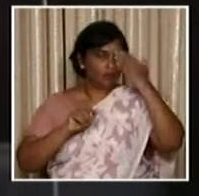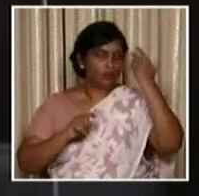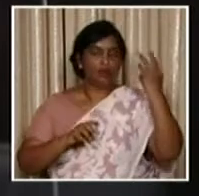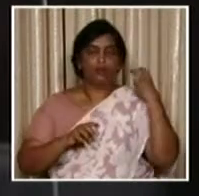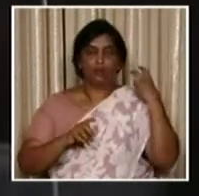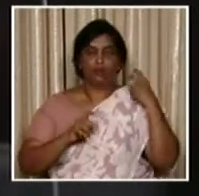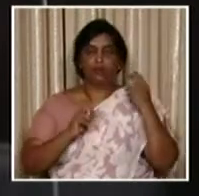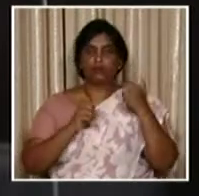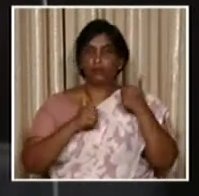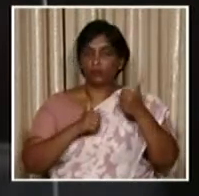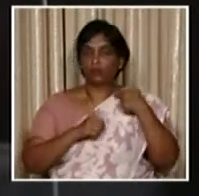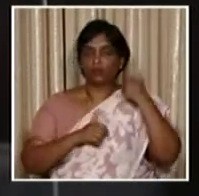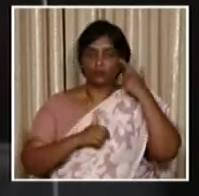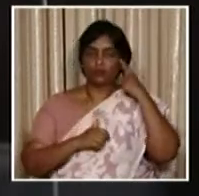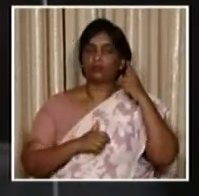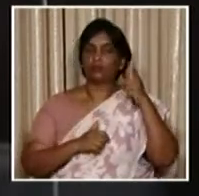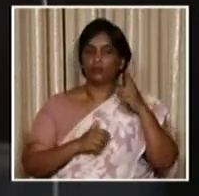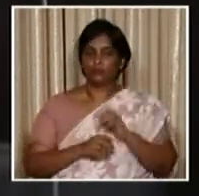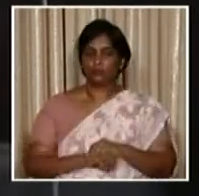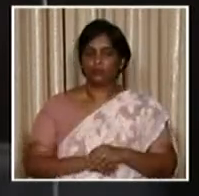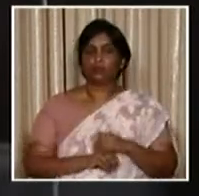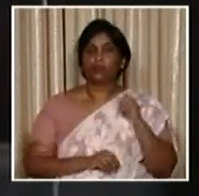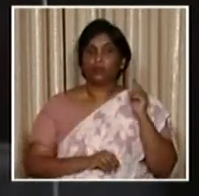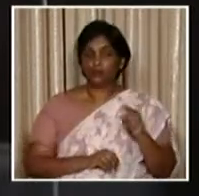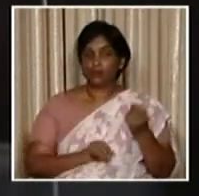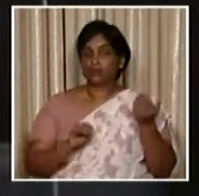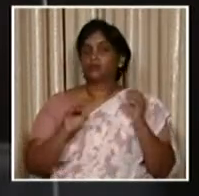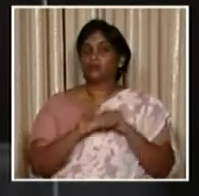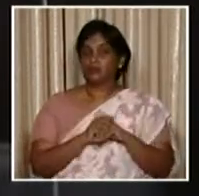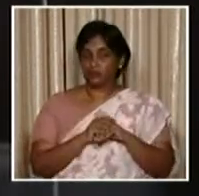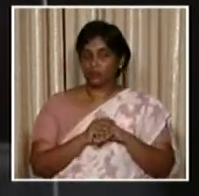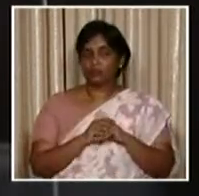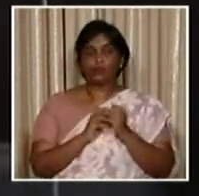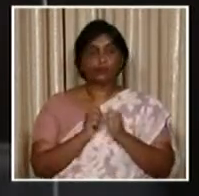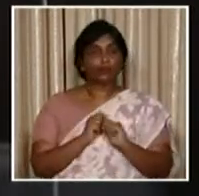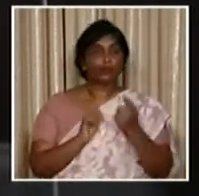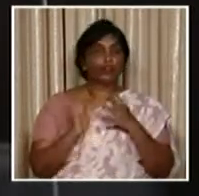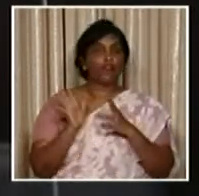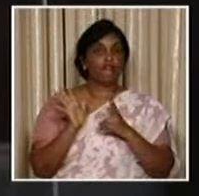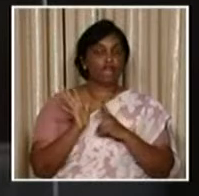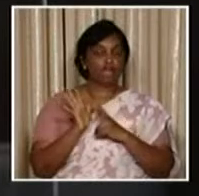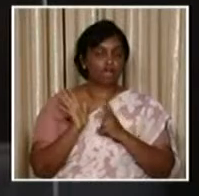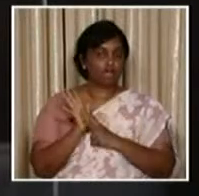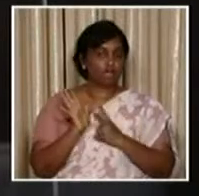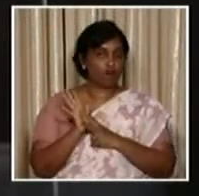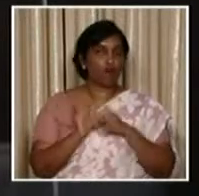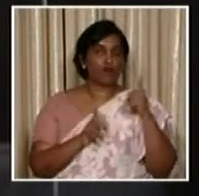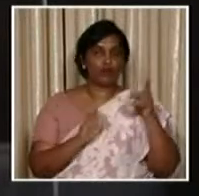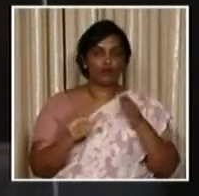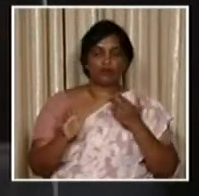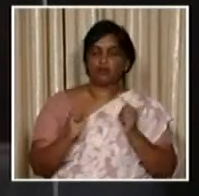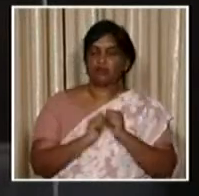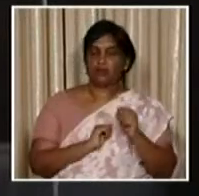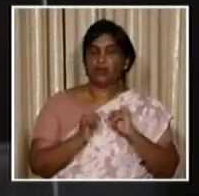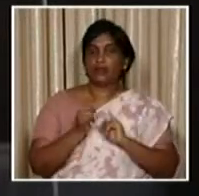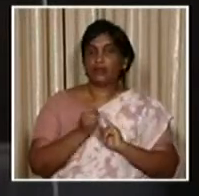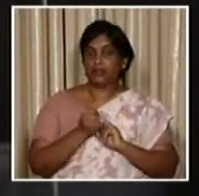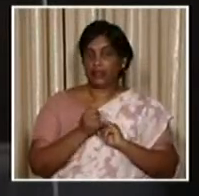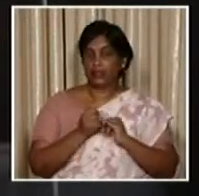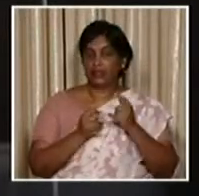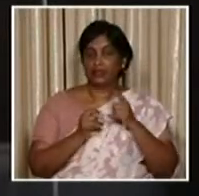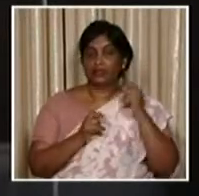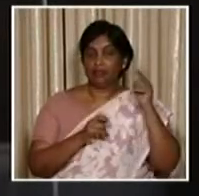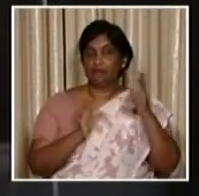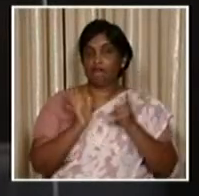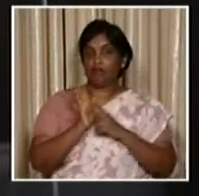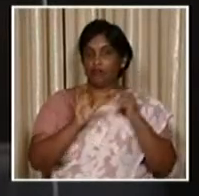muslim janta hunding dan nadia. Mekar sahabagi une mekare waunia ave mekapal nekare sale. Mereka korang salah